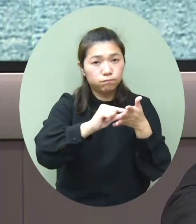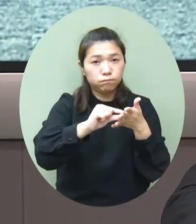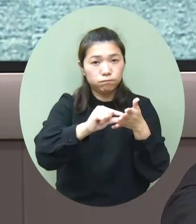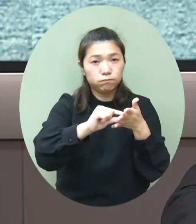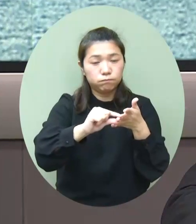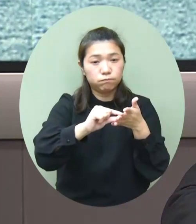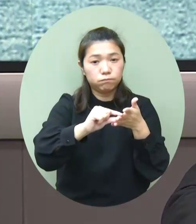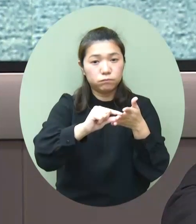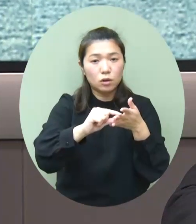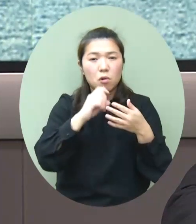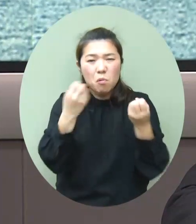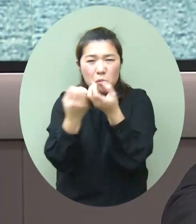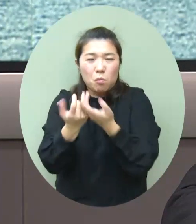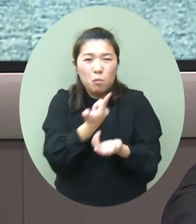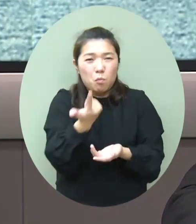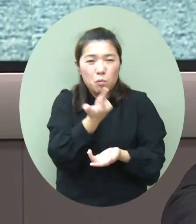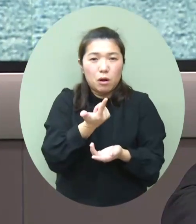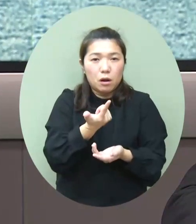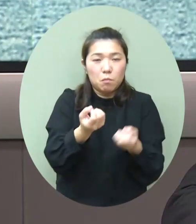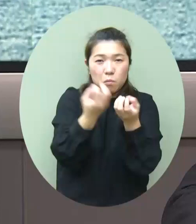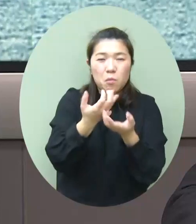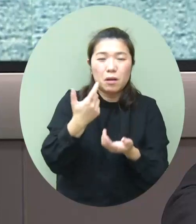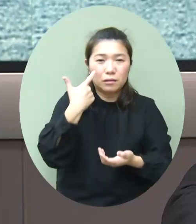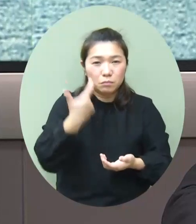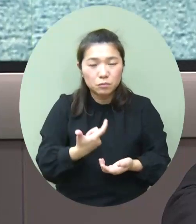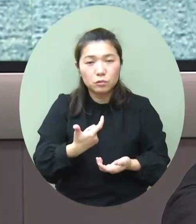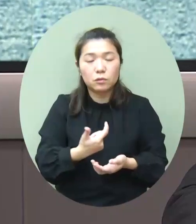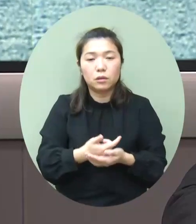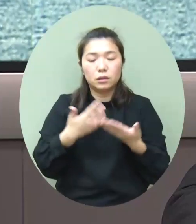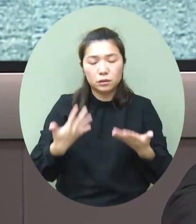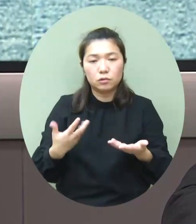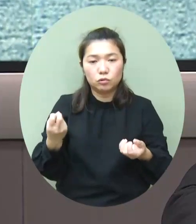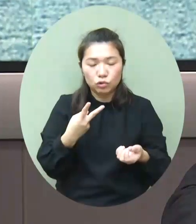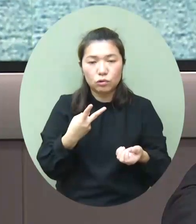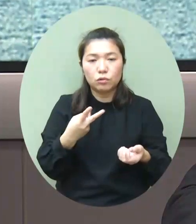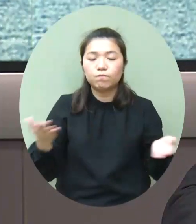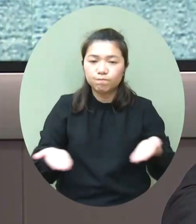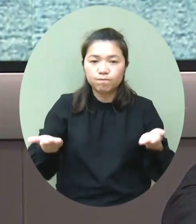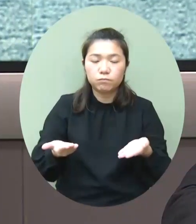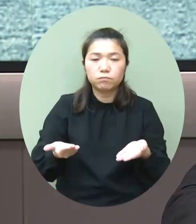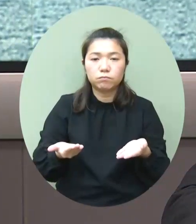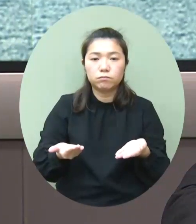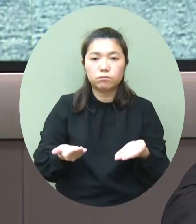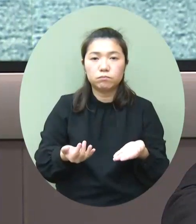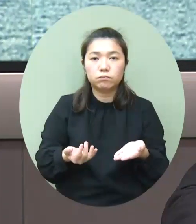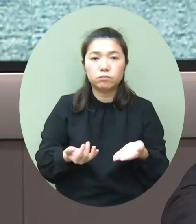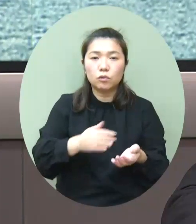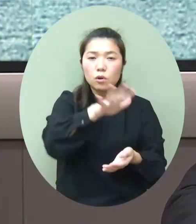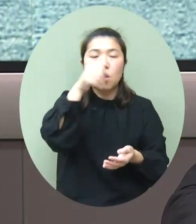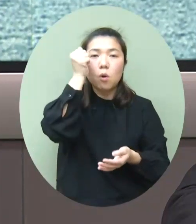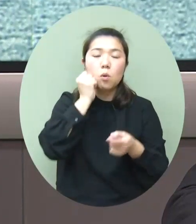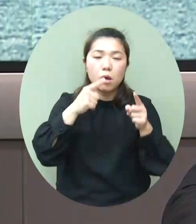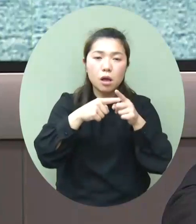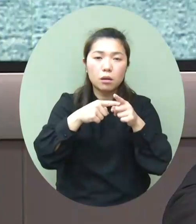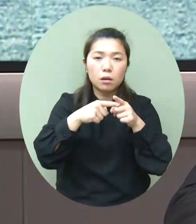超过10例，因为比较多的院舍出现个案。情况挺严